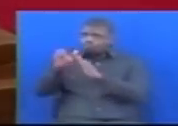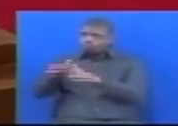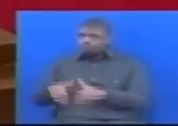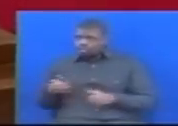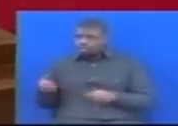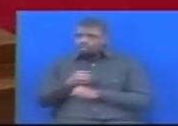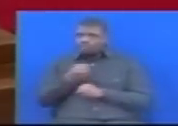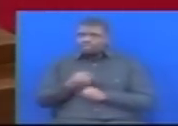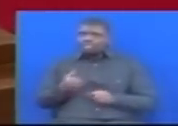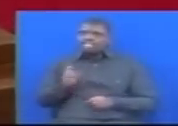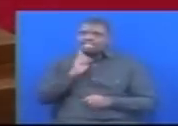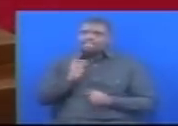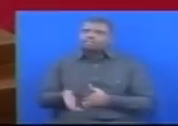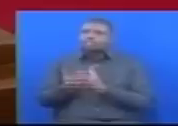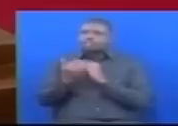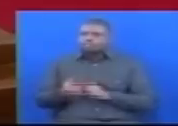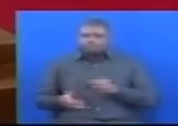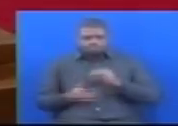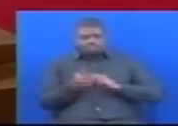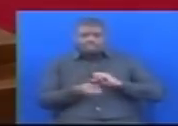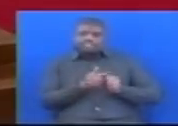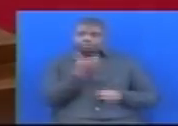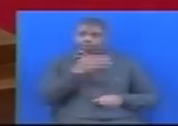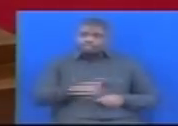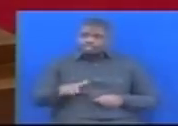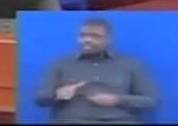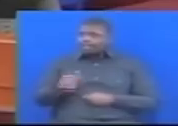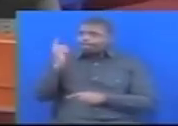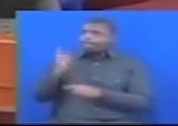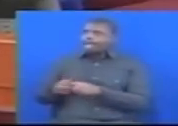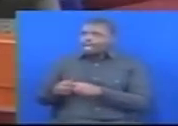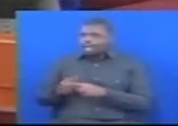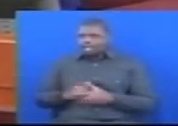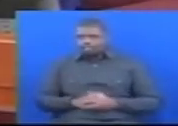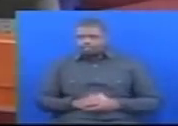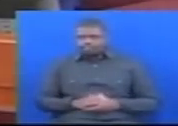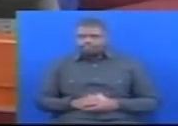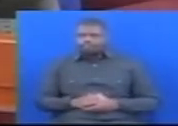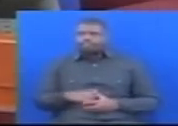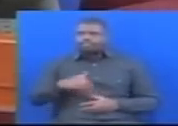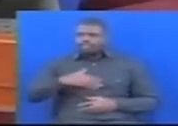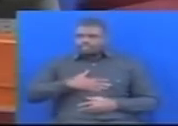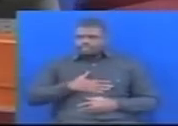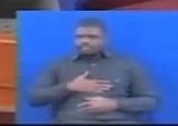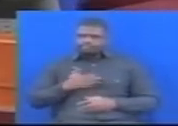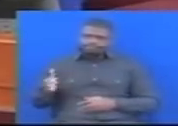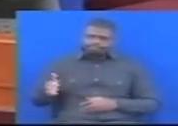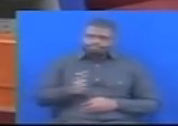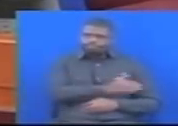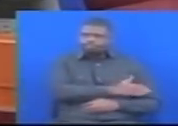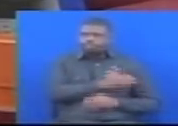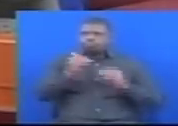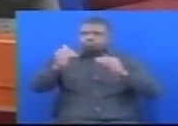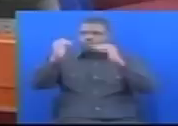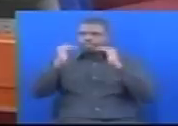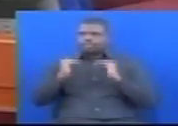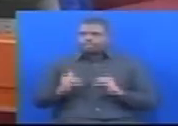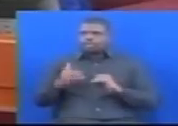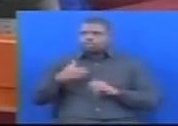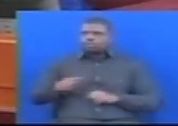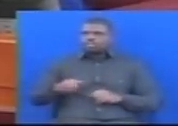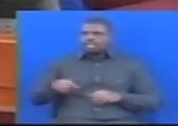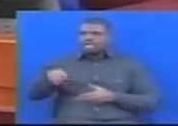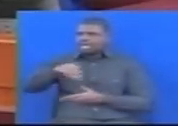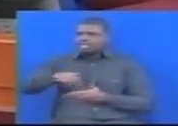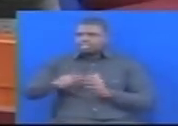kila linalowezekana katika kuhakikisha tunatatua tatizo la maji katika mkoa wa Mara. Asante. Kwa sababu ya muda mheshimiwa, tuendelee na wizara ya